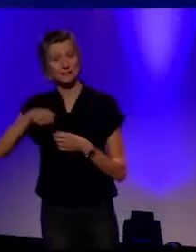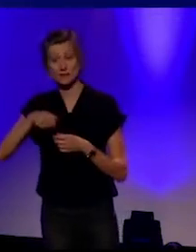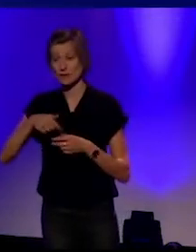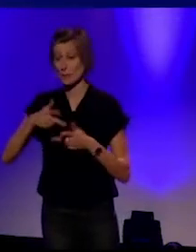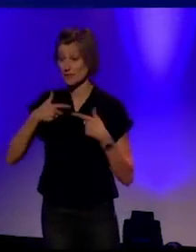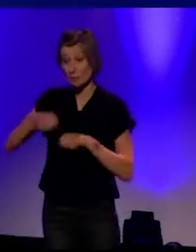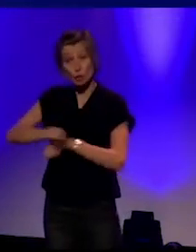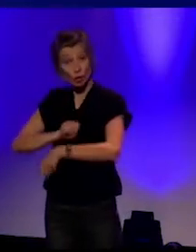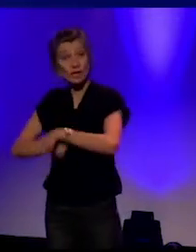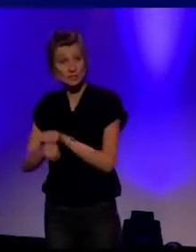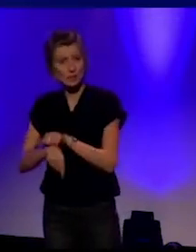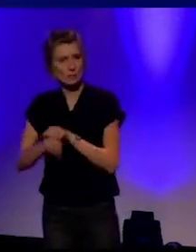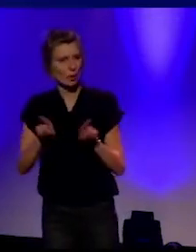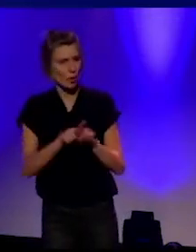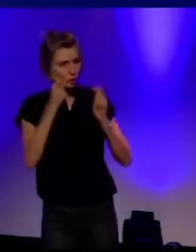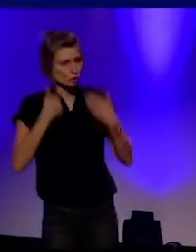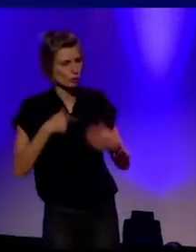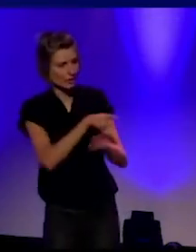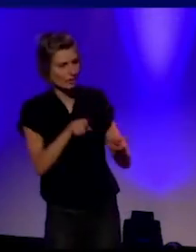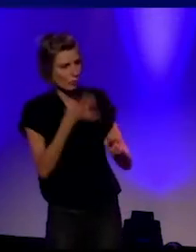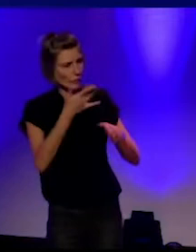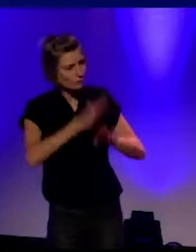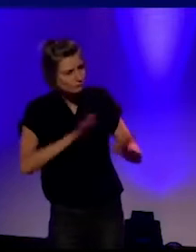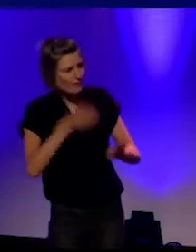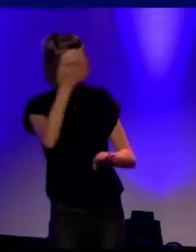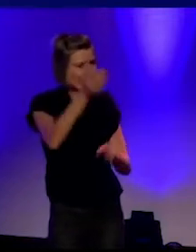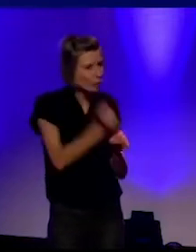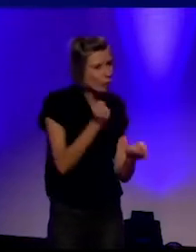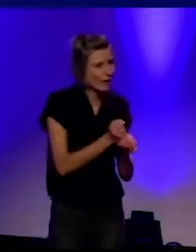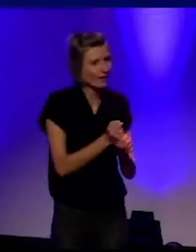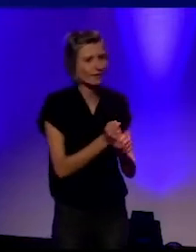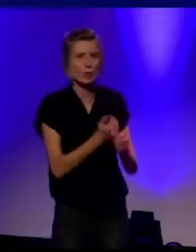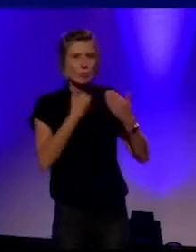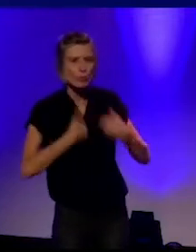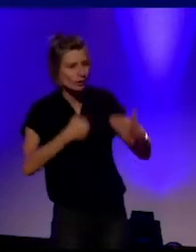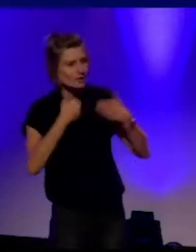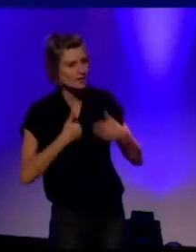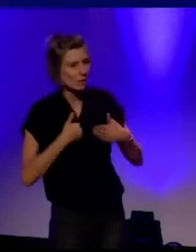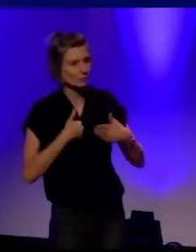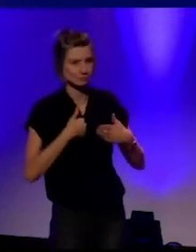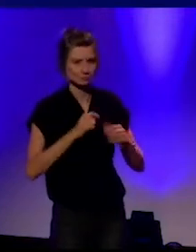studenten voorbereiden op werk, burgerschap en leven.